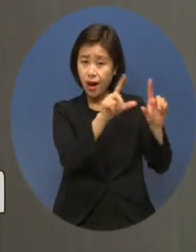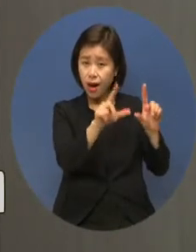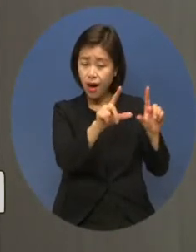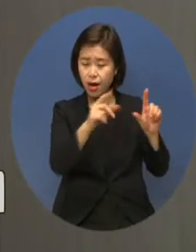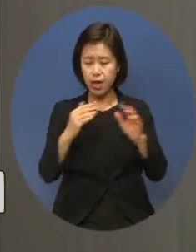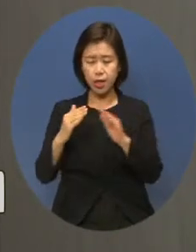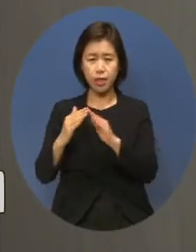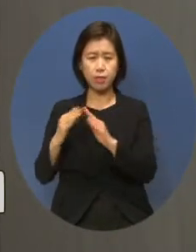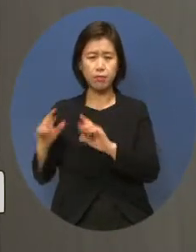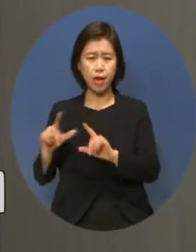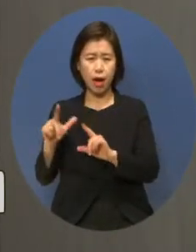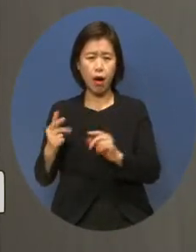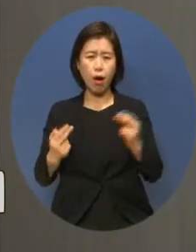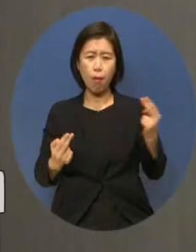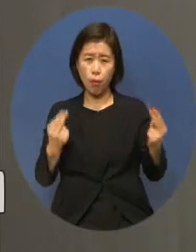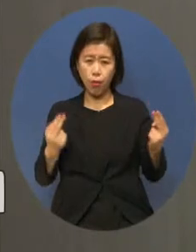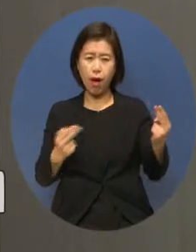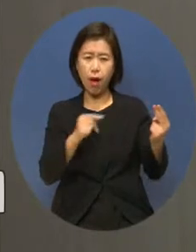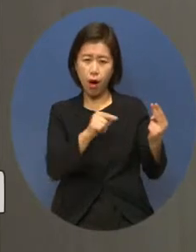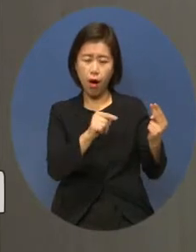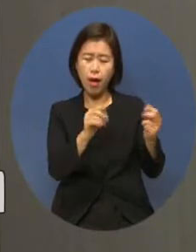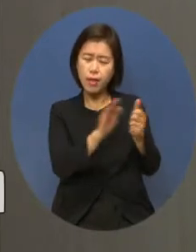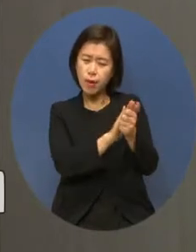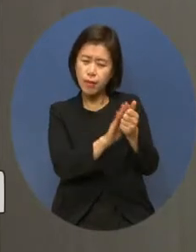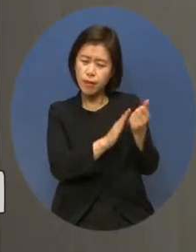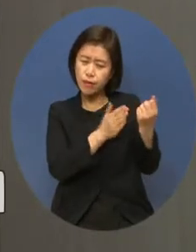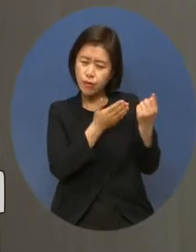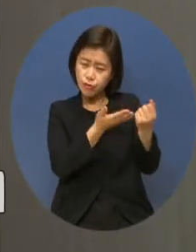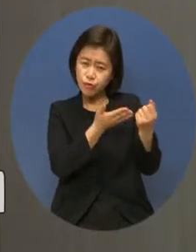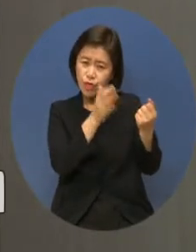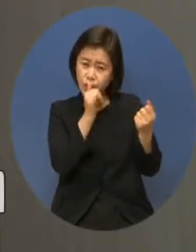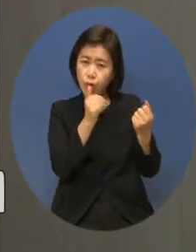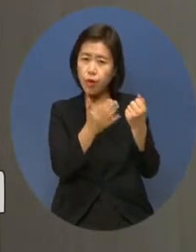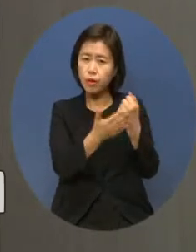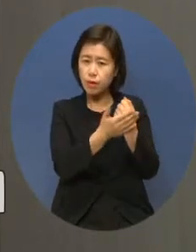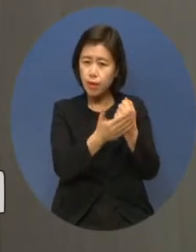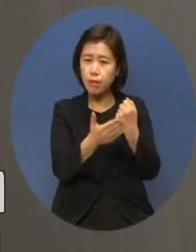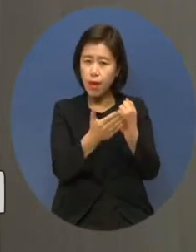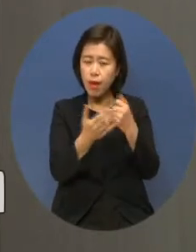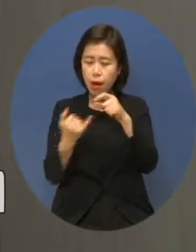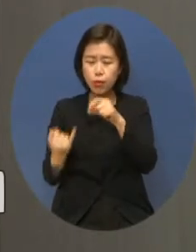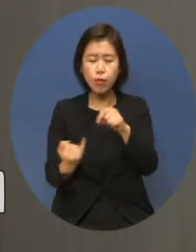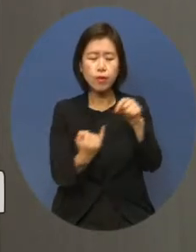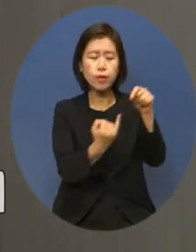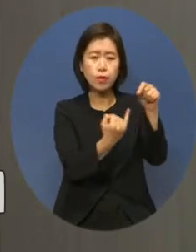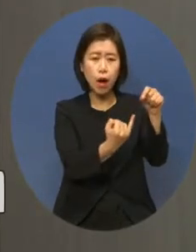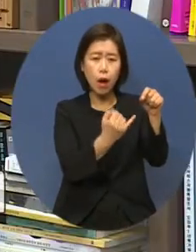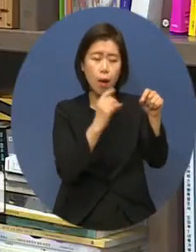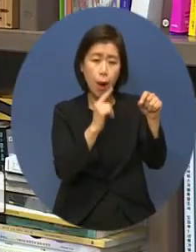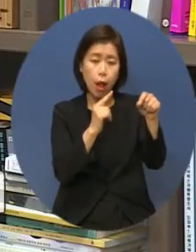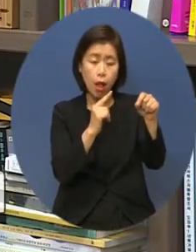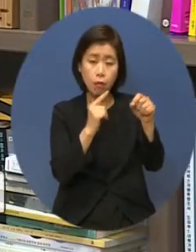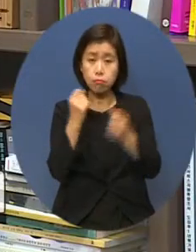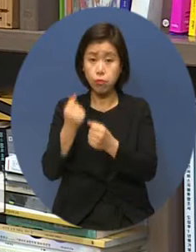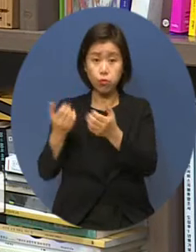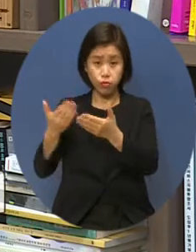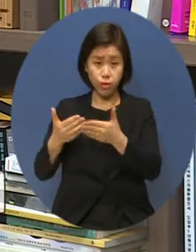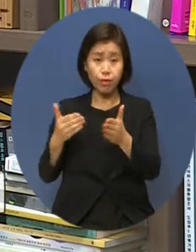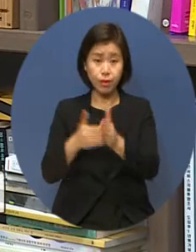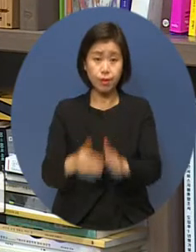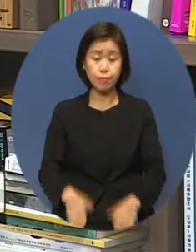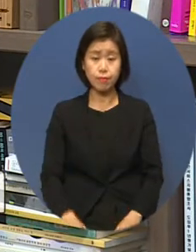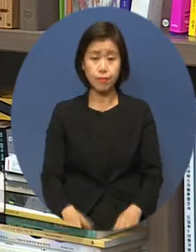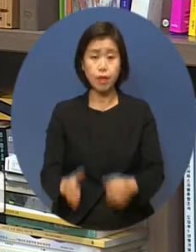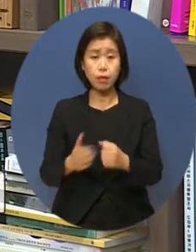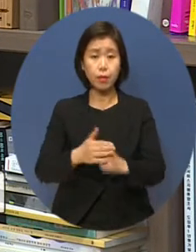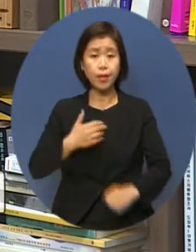시설이 혜정이에게 더 나은 보호를 제공하기 때문이야 라는 이제 식의 설명을 들었던 기억이 나요. 그래서 전 시설은